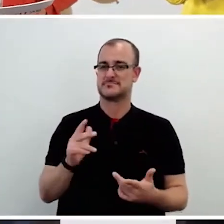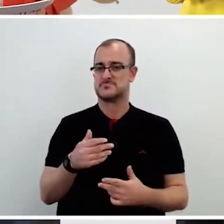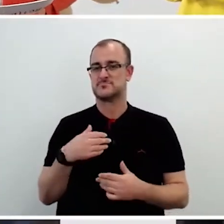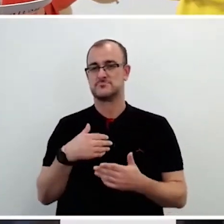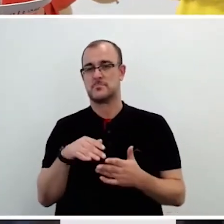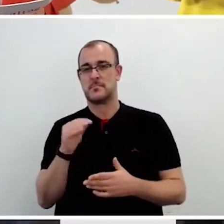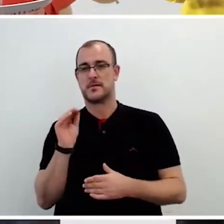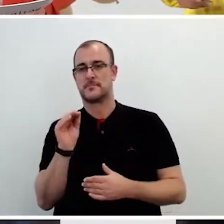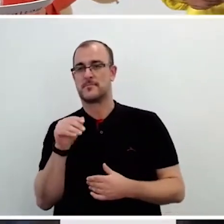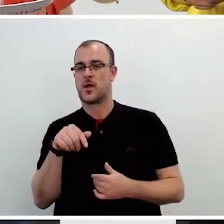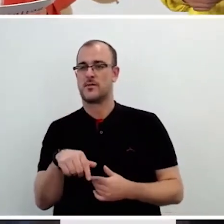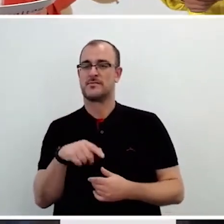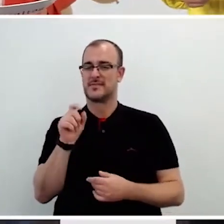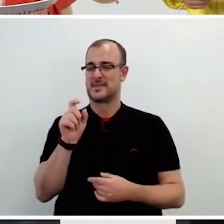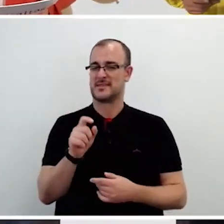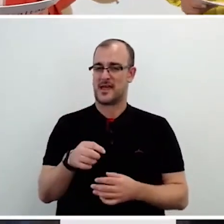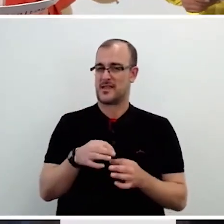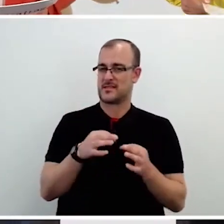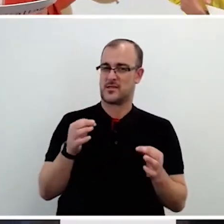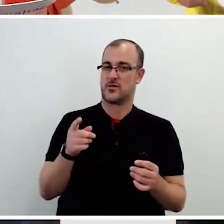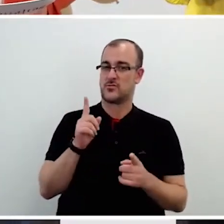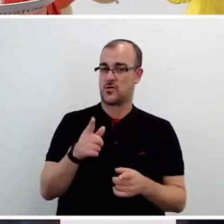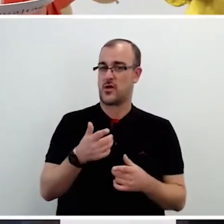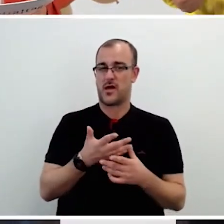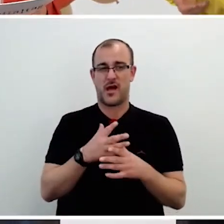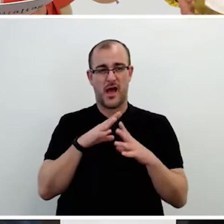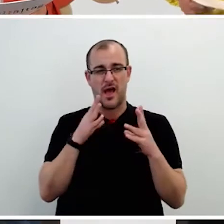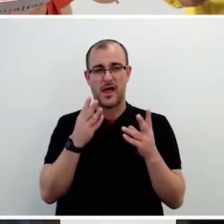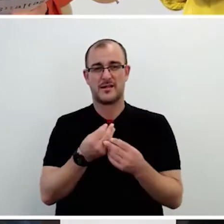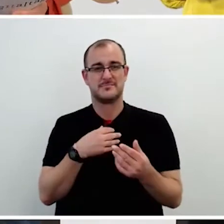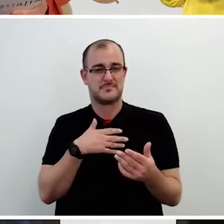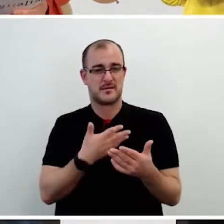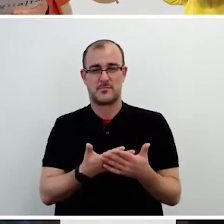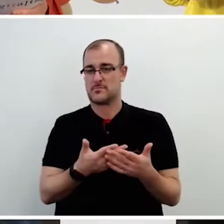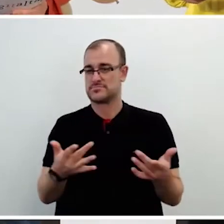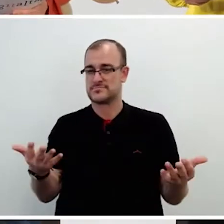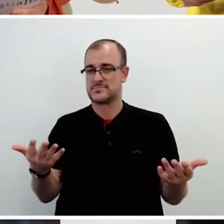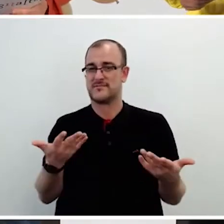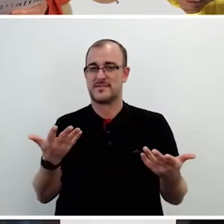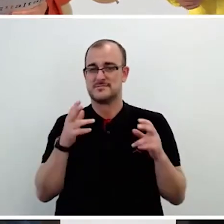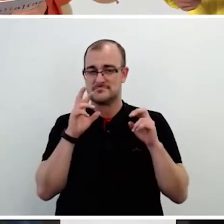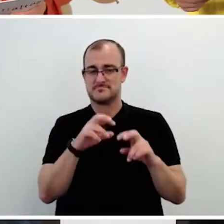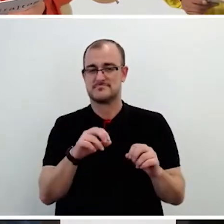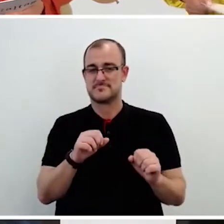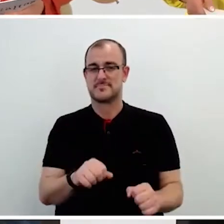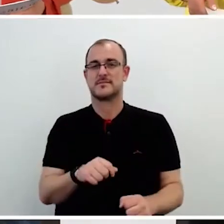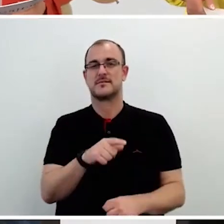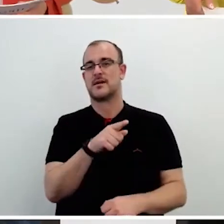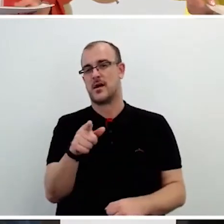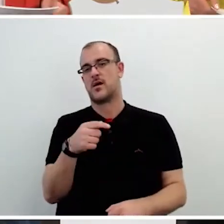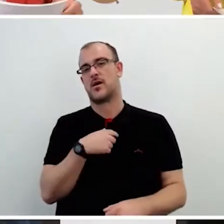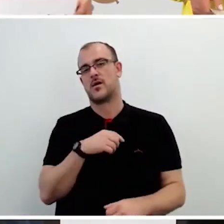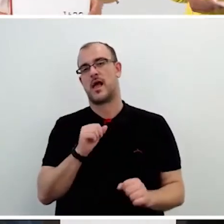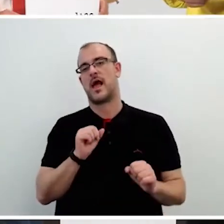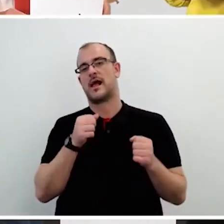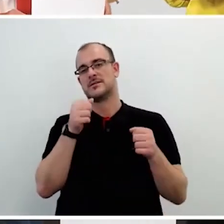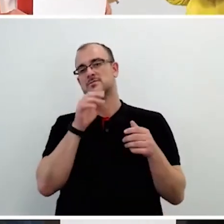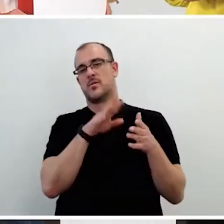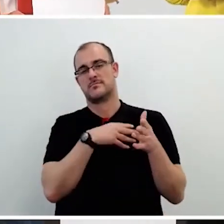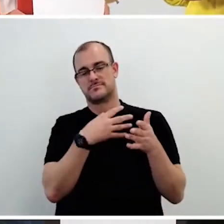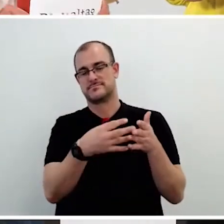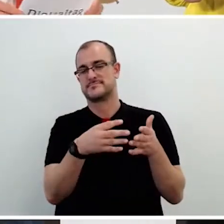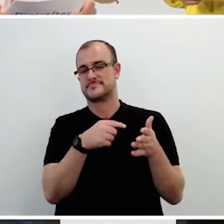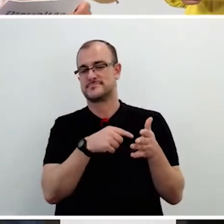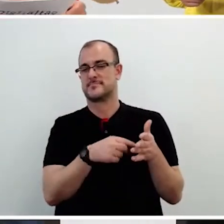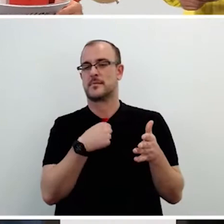hinaus heute beim Digitaltag noch alles geboten wird, was es zu entdecken gibt, das könnt ihr auch auf der Aktionslandkarte